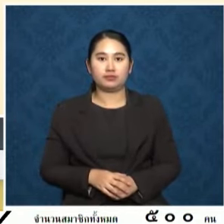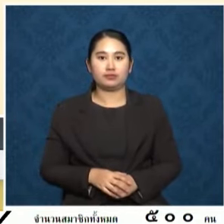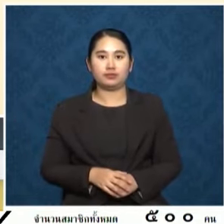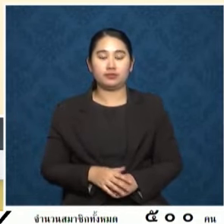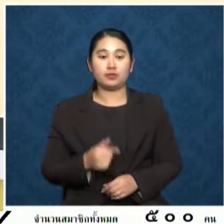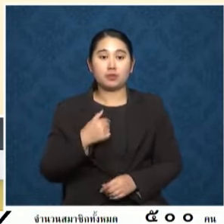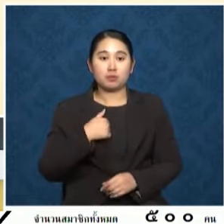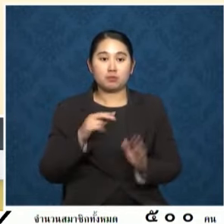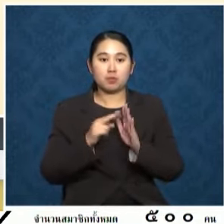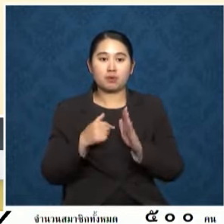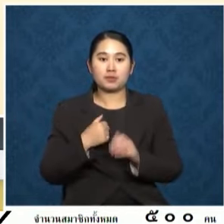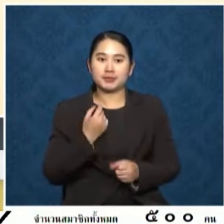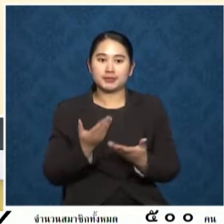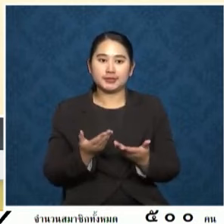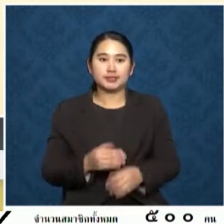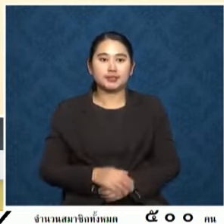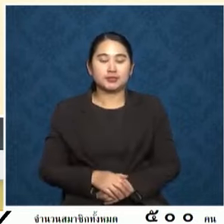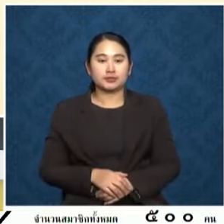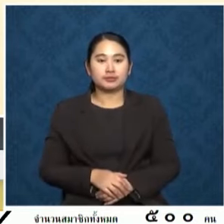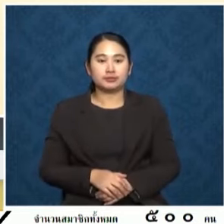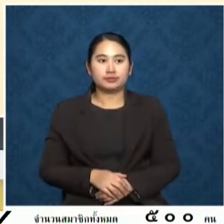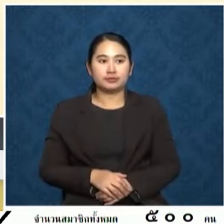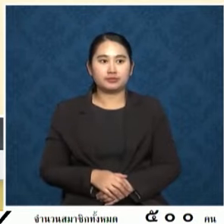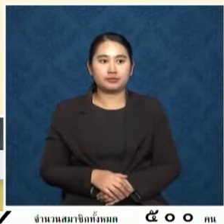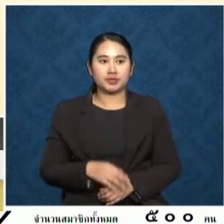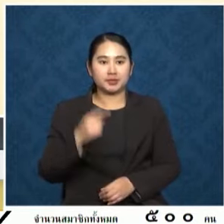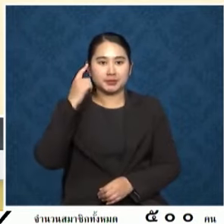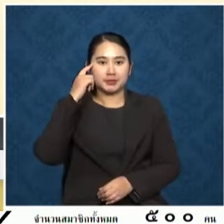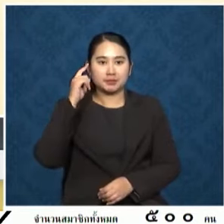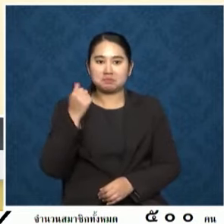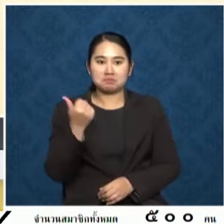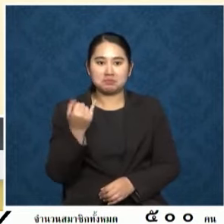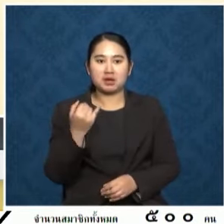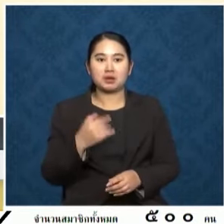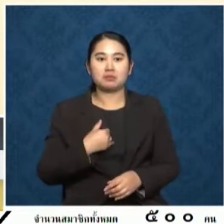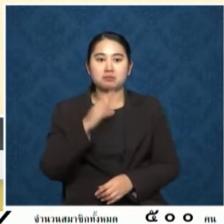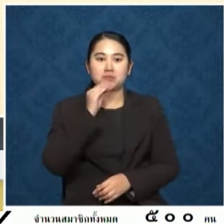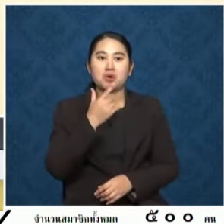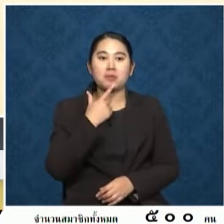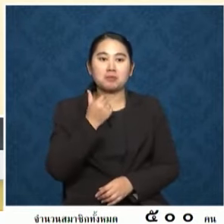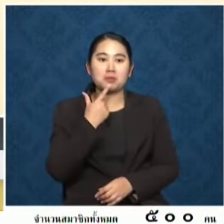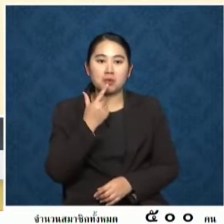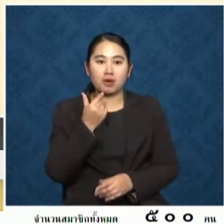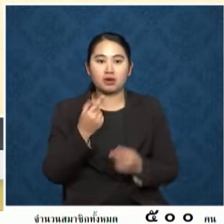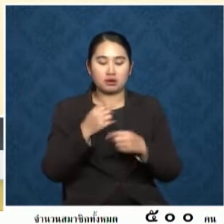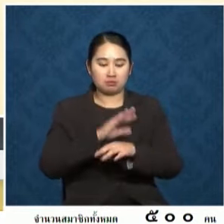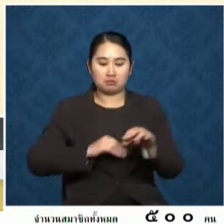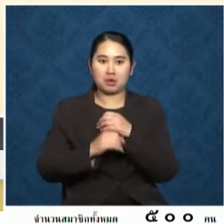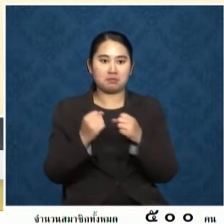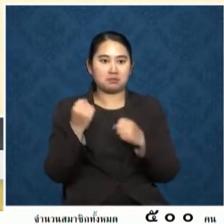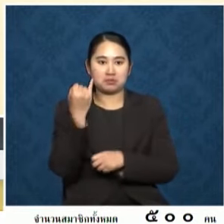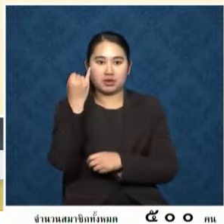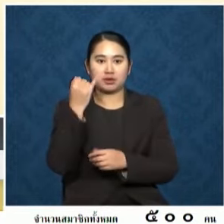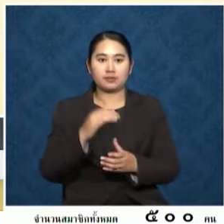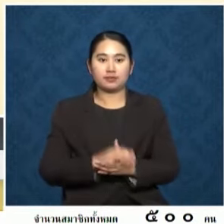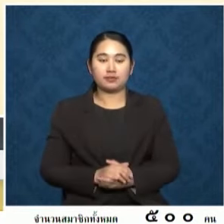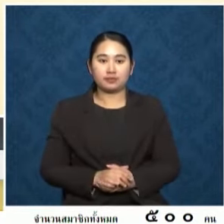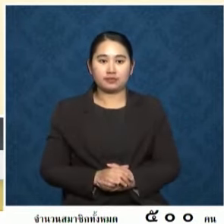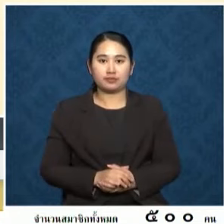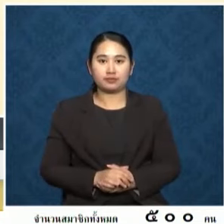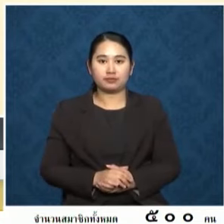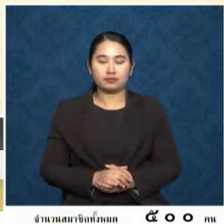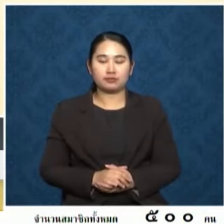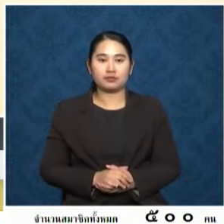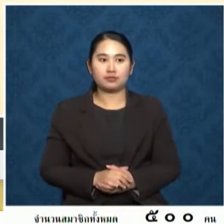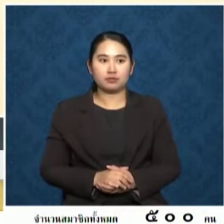ผมถือว่าเป็นการกระทำที่ไม่ใช่สร้างสรรค์และไม่ใช่ปากพูดดีแต่การกระทำไม่ดีเ